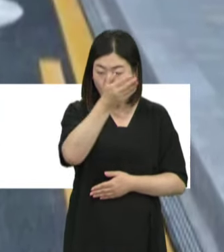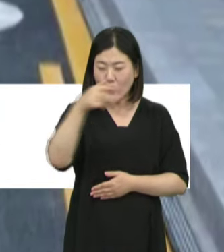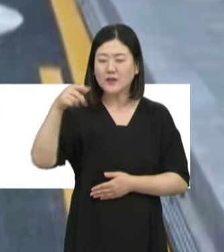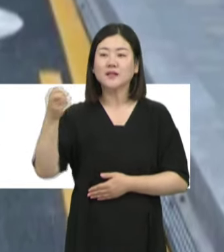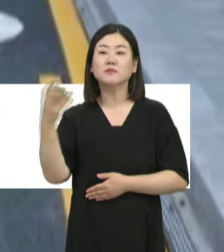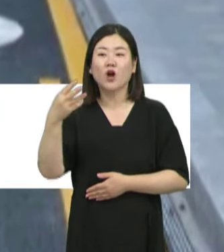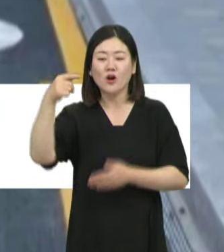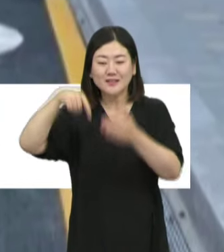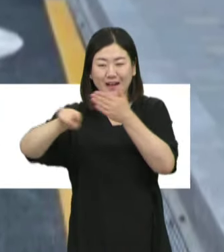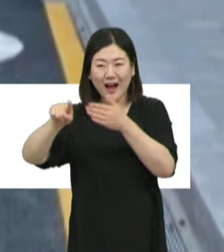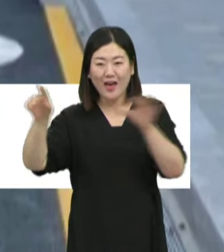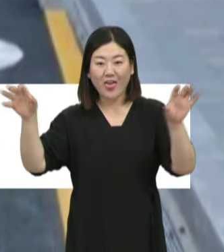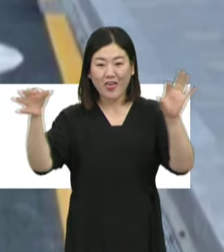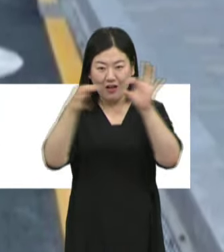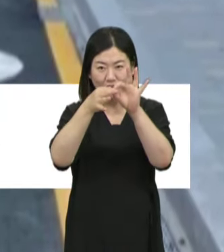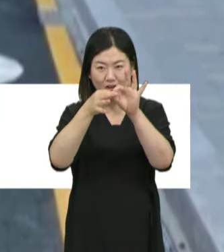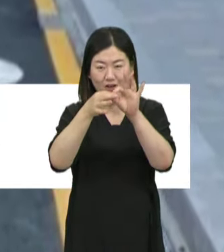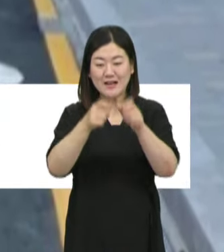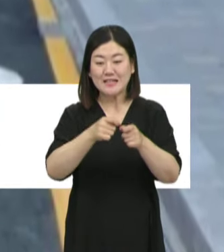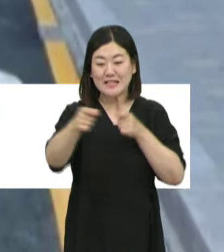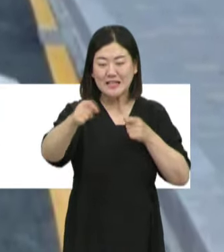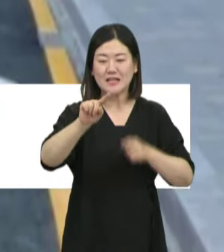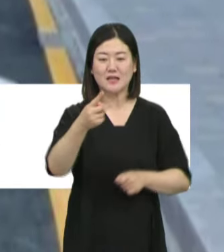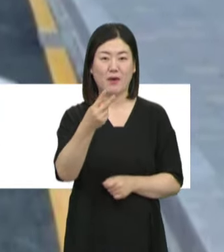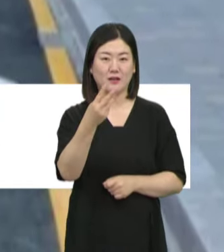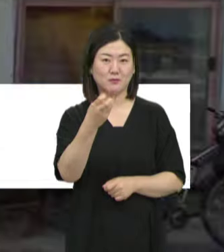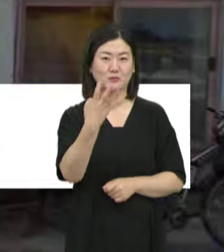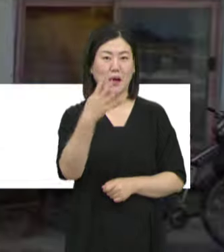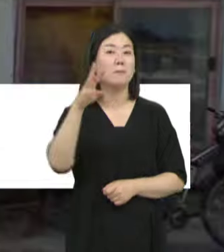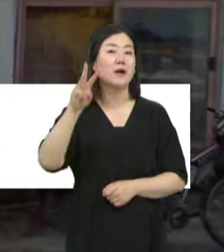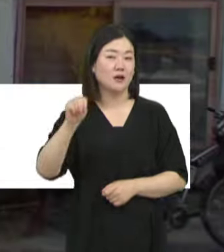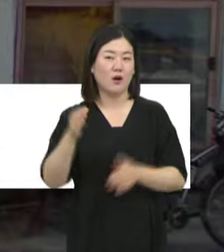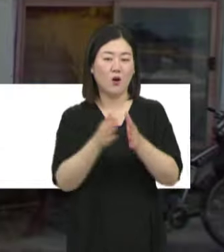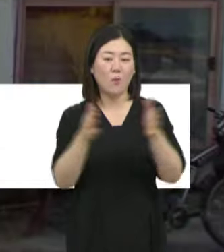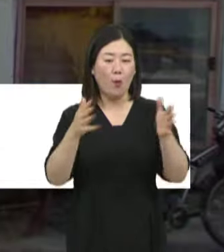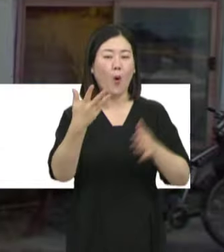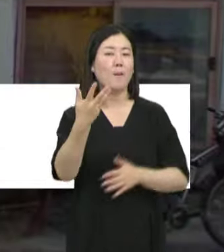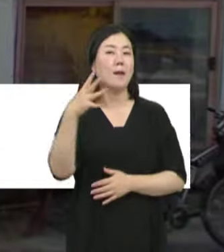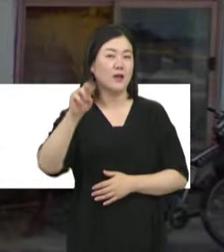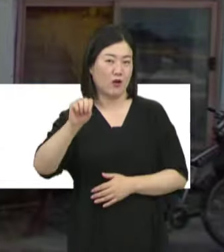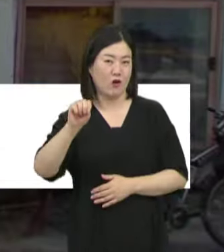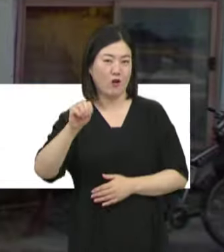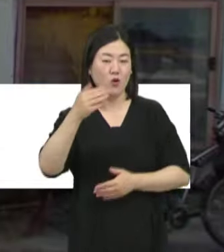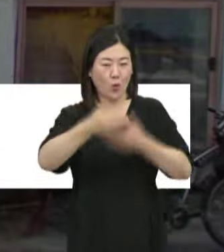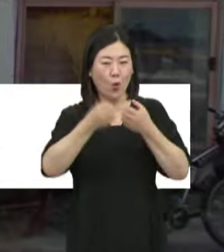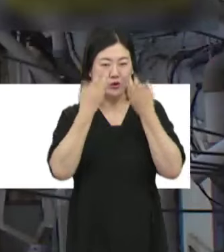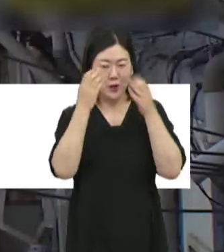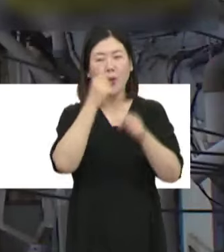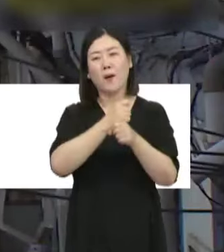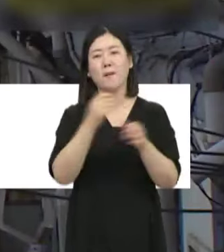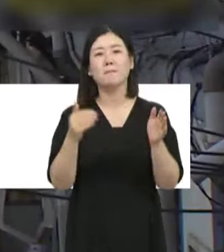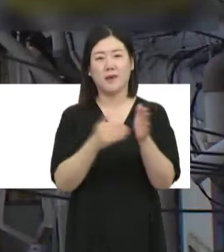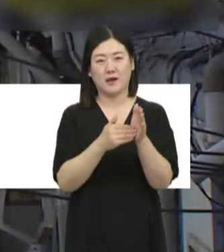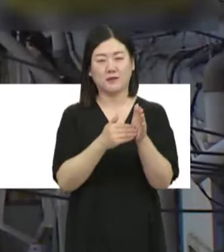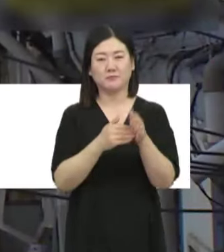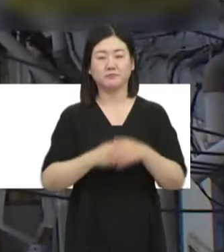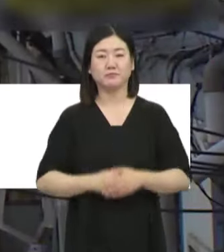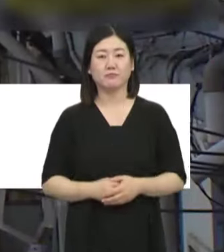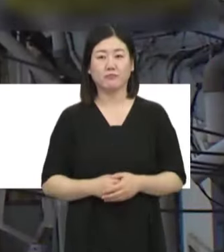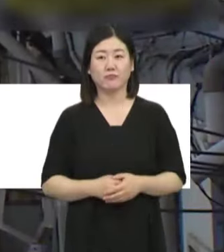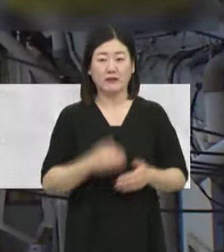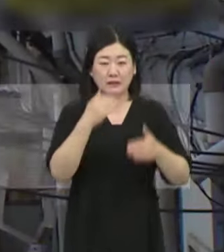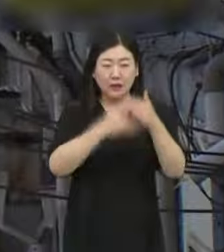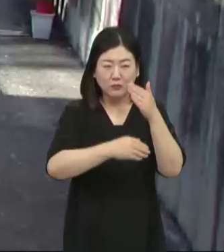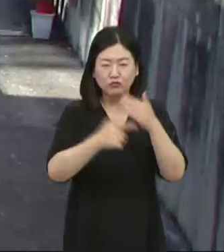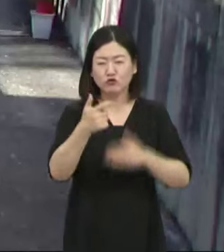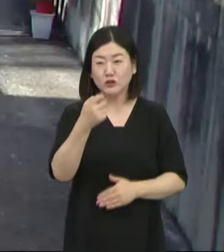삼성 지하차도 상부까지 연결되는 길이 234m 폭 8m 규모의 도로를 새로 만들었습니다